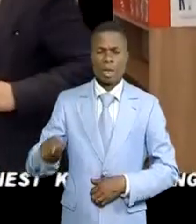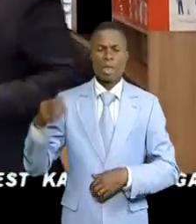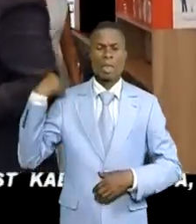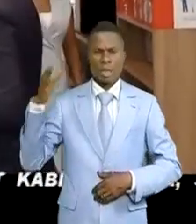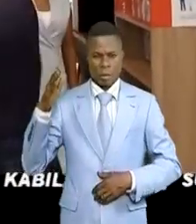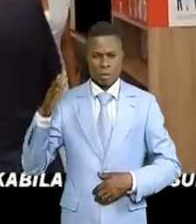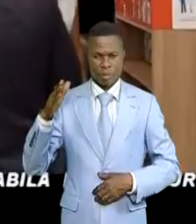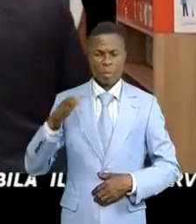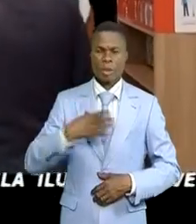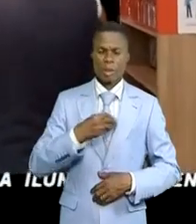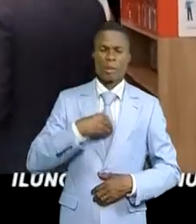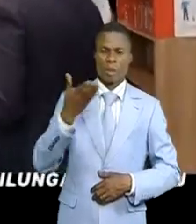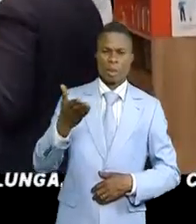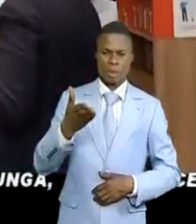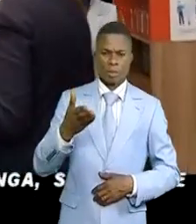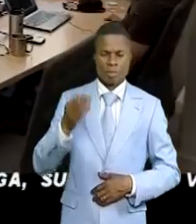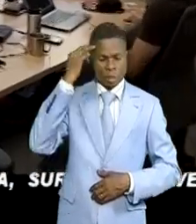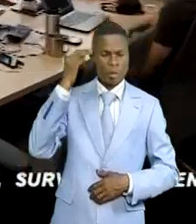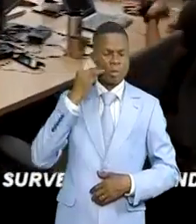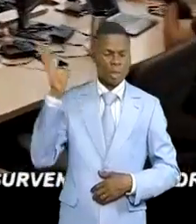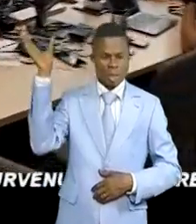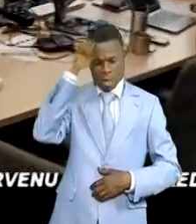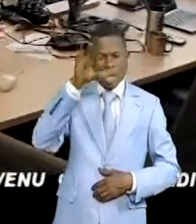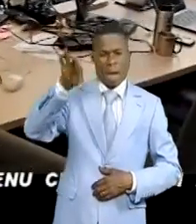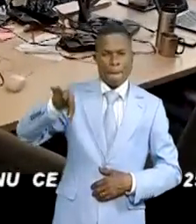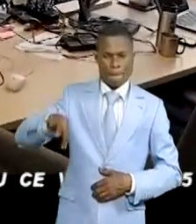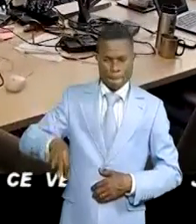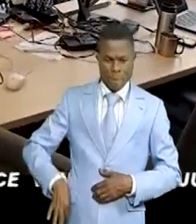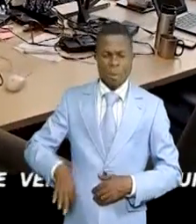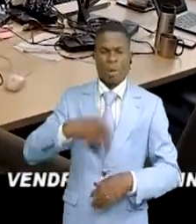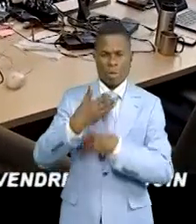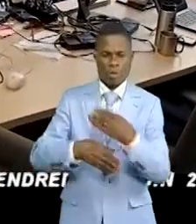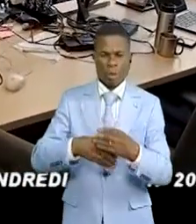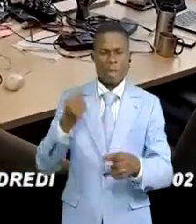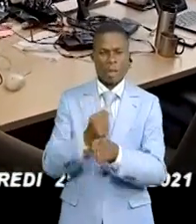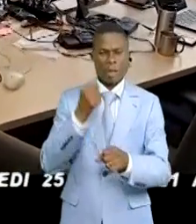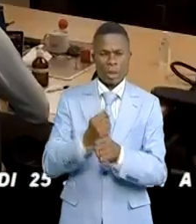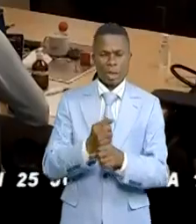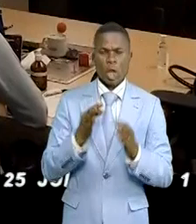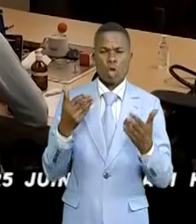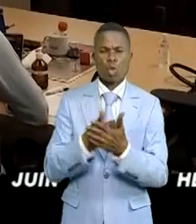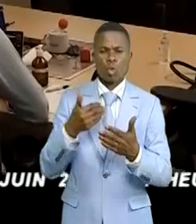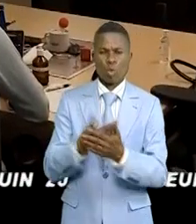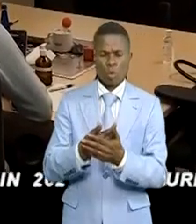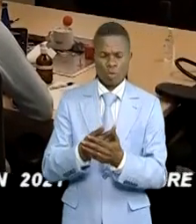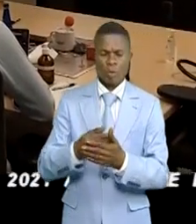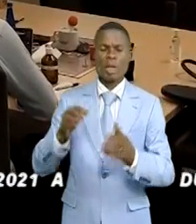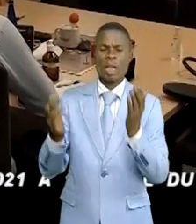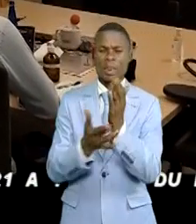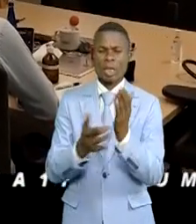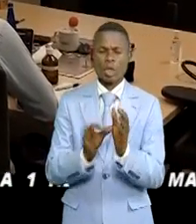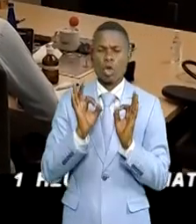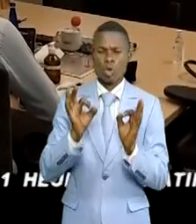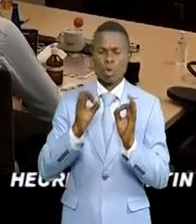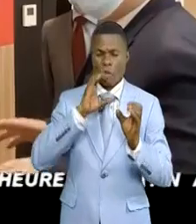Poste, Yannick Imbert. Les ministres ont retenu les avantages pour assurer les services innovants basés sur les nouvelles technologies de l'information